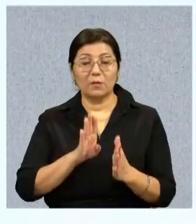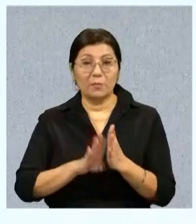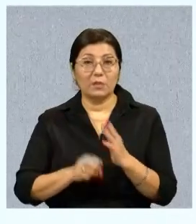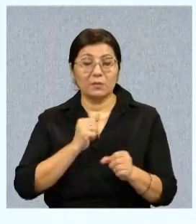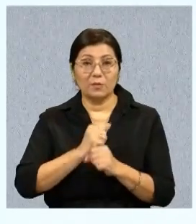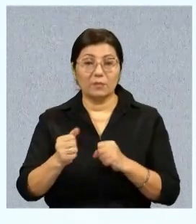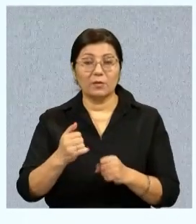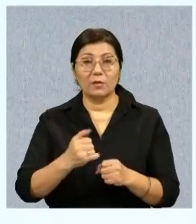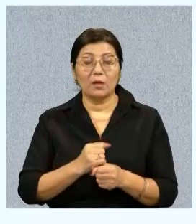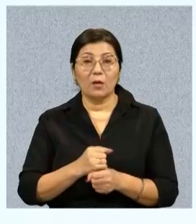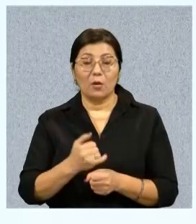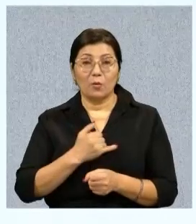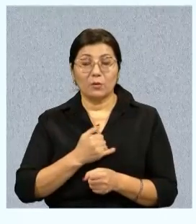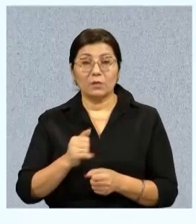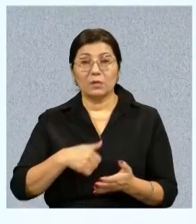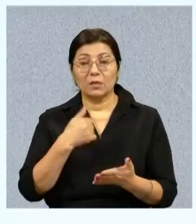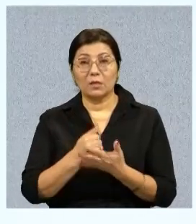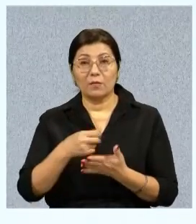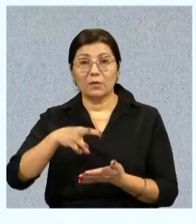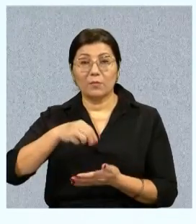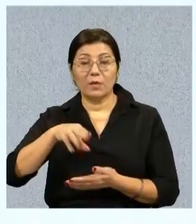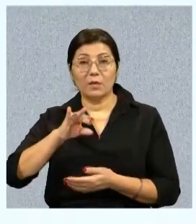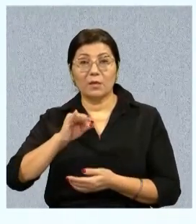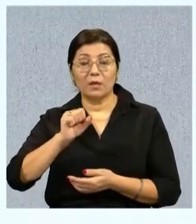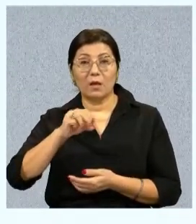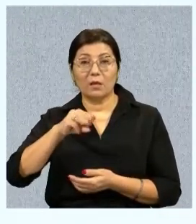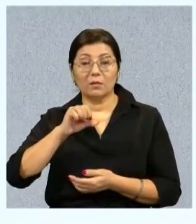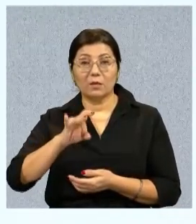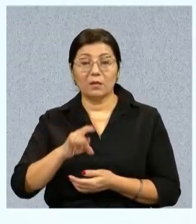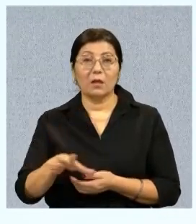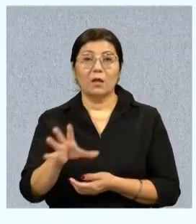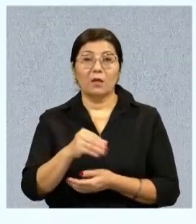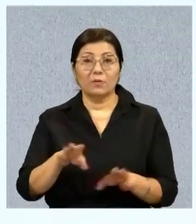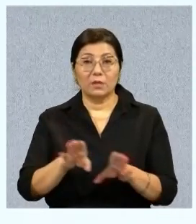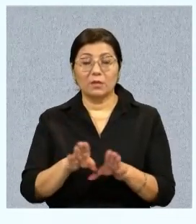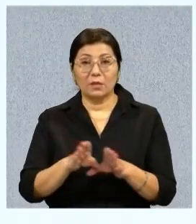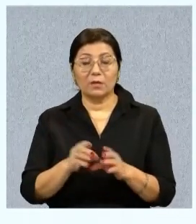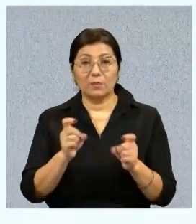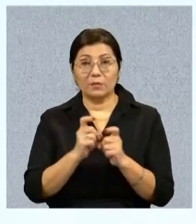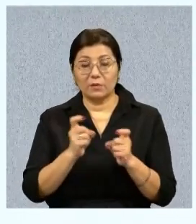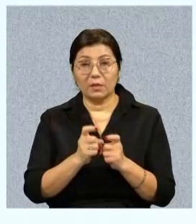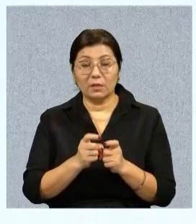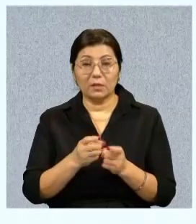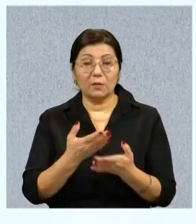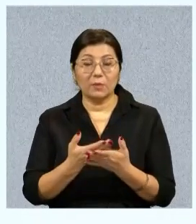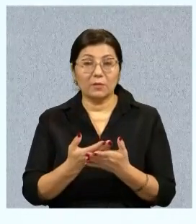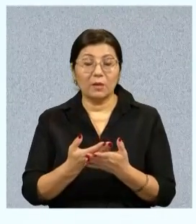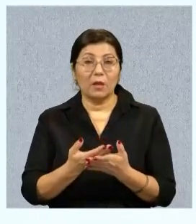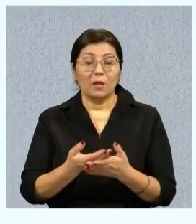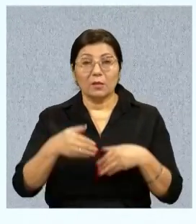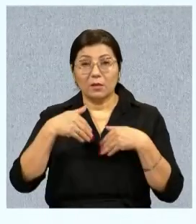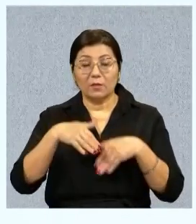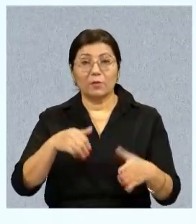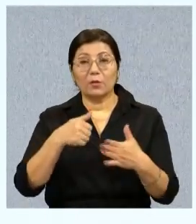нас Магос Ансыбаевич у нас главный медиатор. Поэтому все такие конфликты мы стараемся не доводить их до